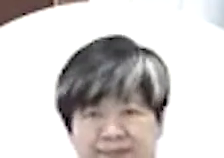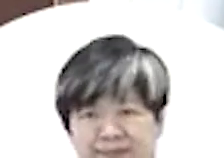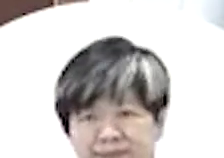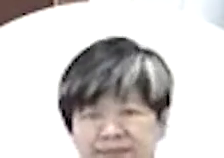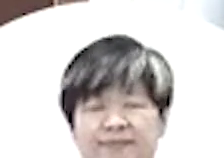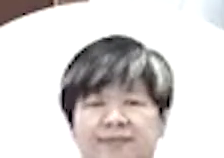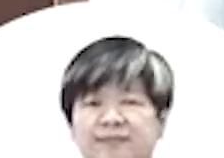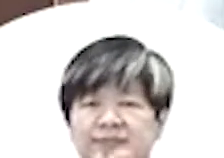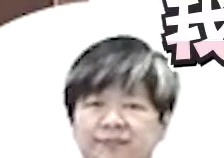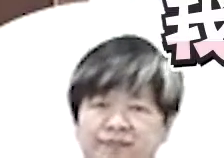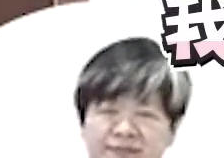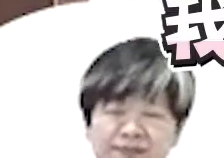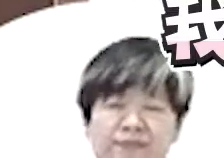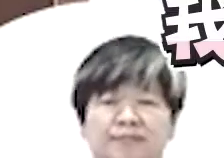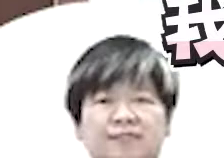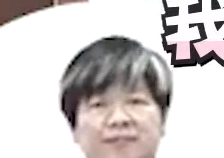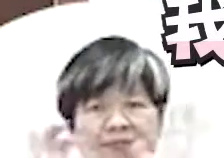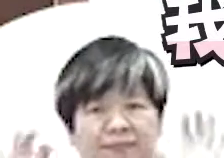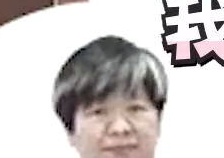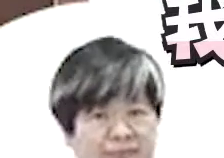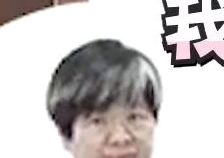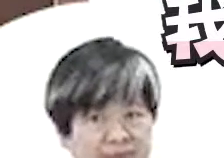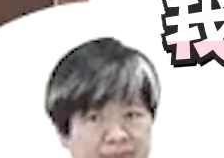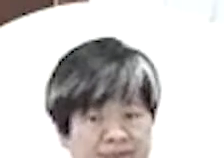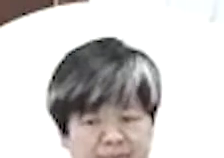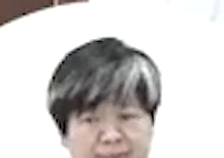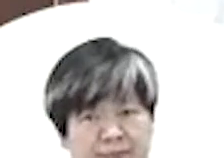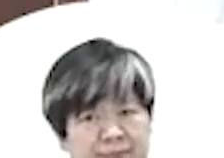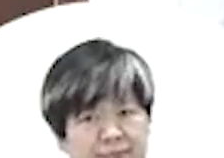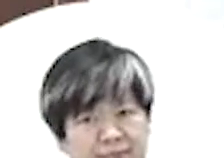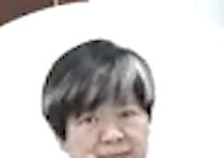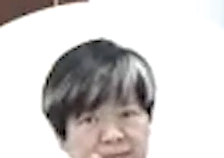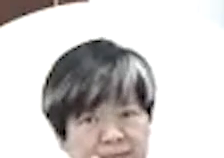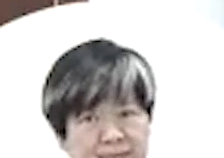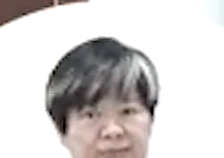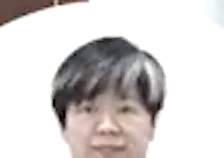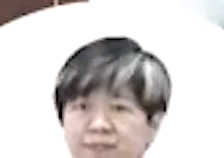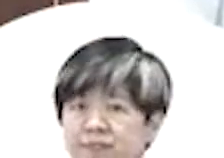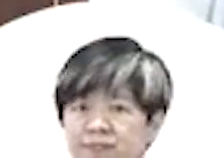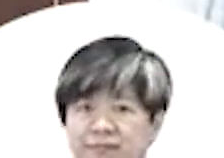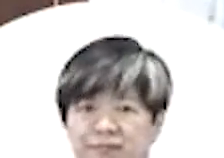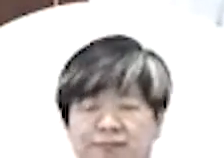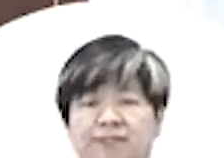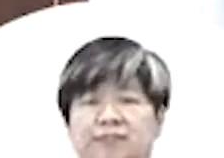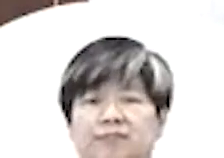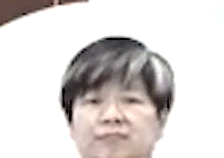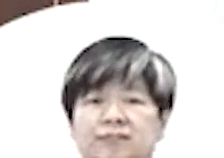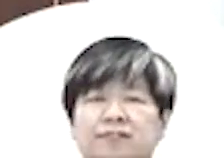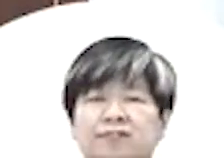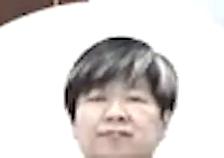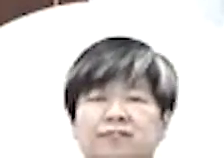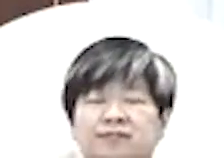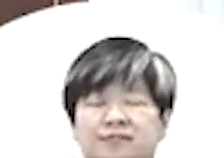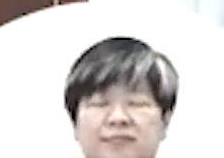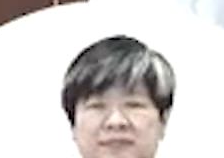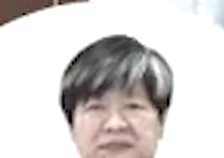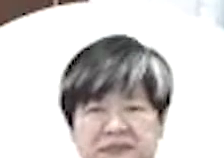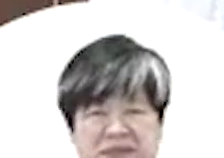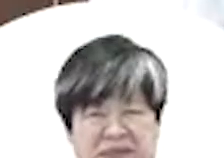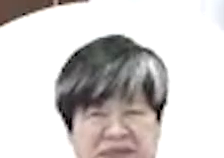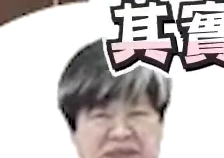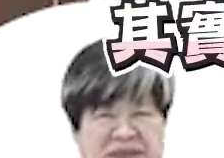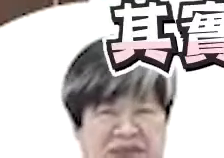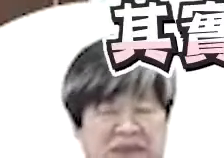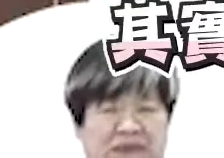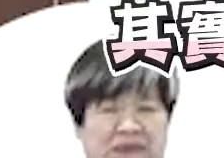济、弘道，我这里还有一个什么羊啊？ 羊 生， 治愈力 羊生， 肌 耐力的都可